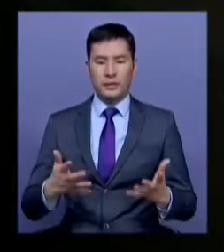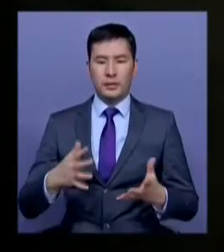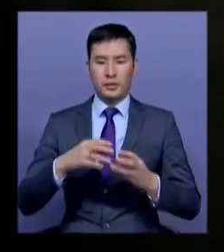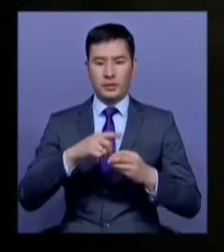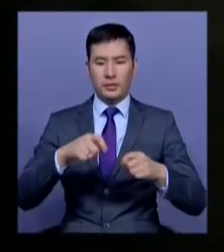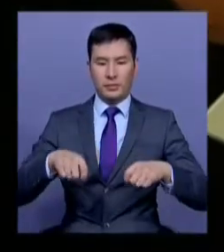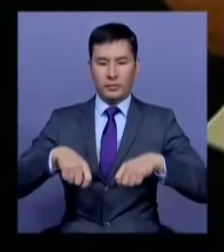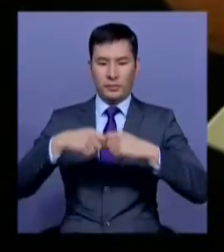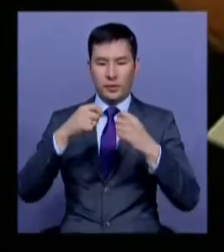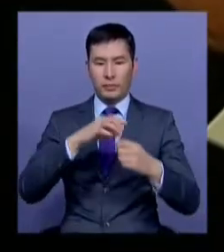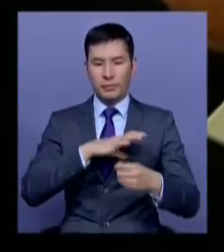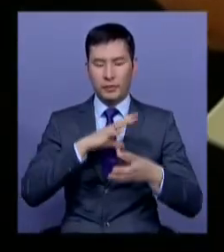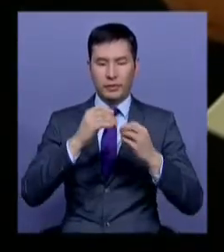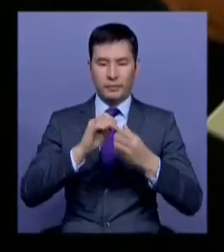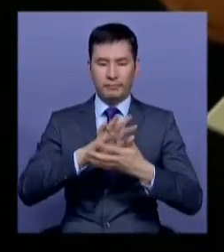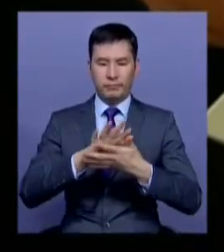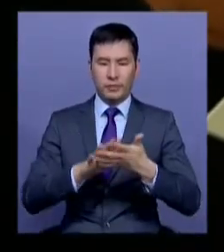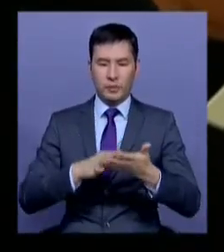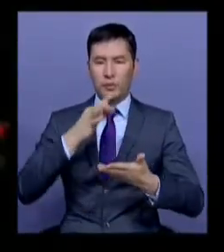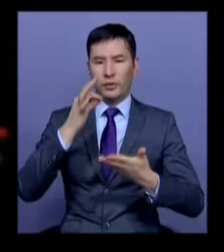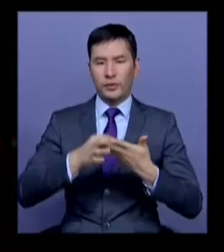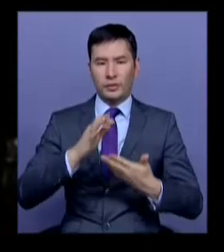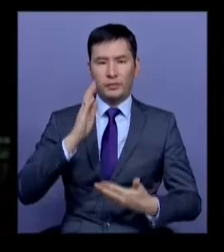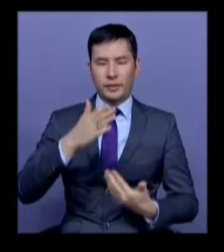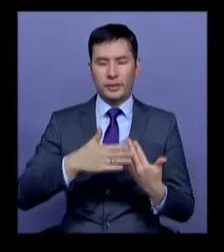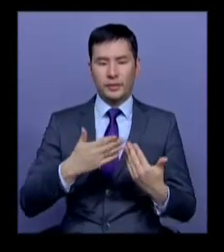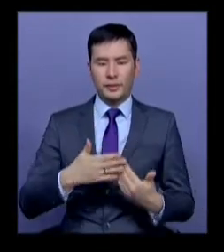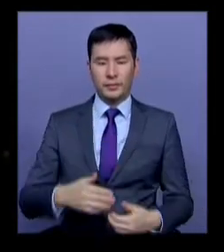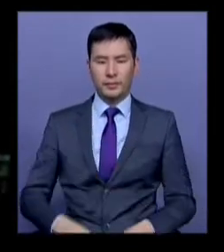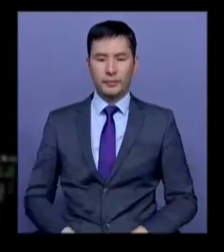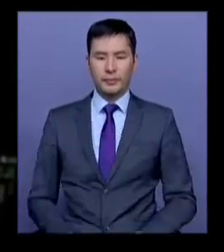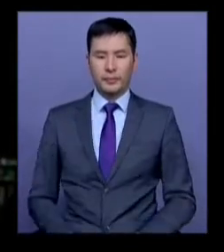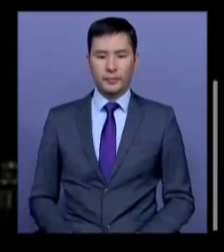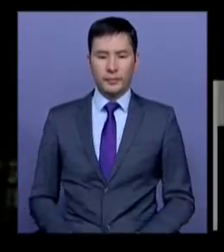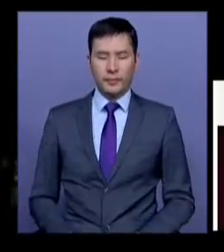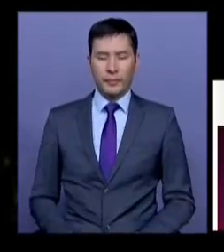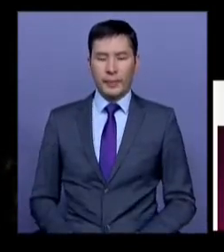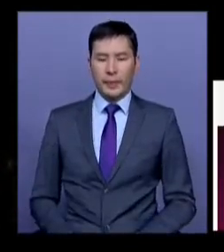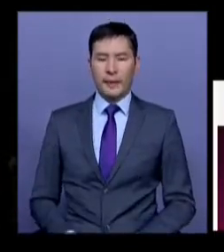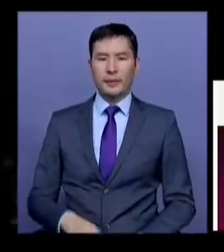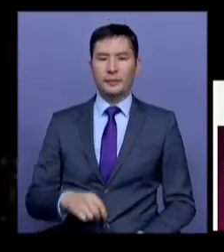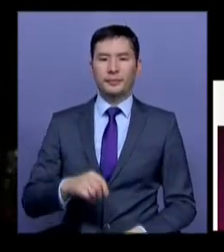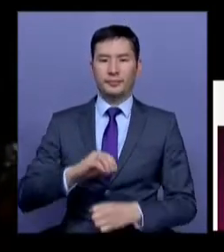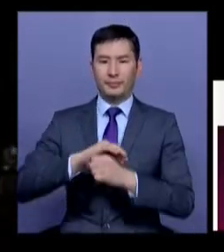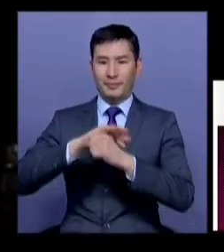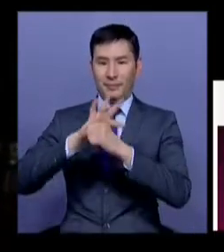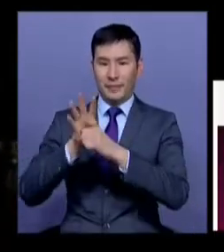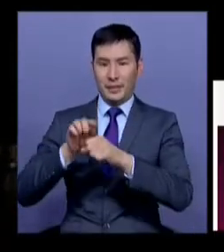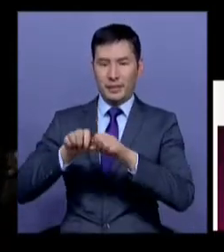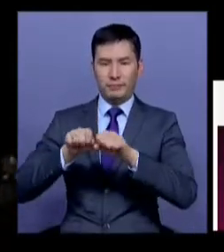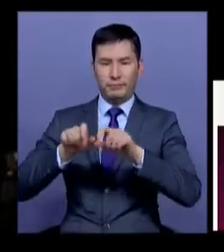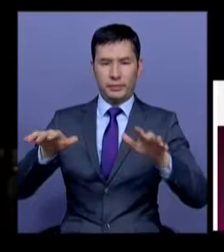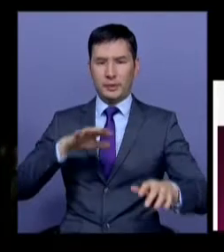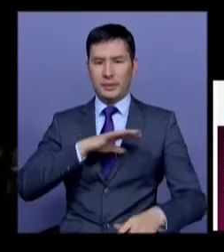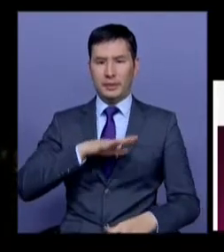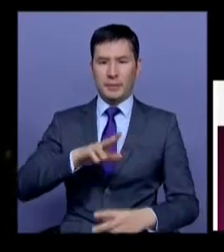бұзушылар қолданыстағы заңнамаға сәйкес жауапқа тартылады. В целях сдерживания распространения коронавирустық инфекцияның таралуының алдын алу